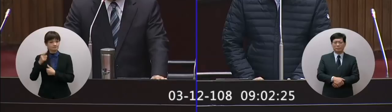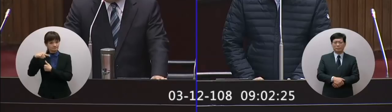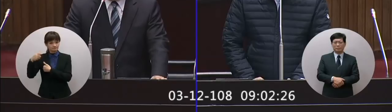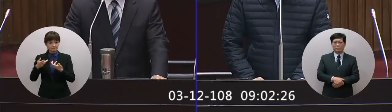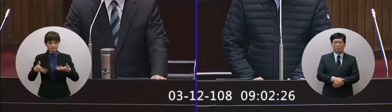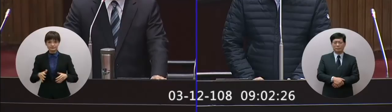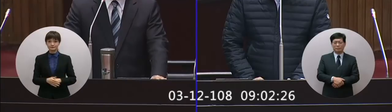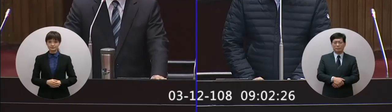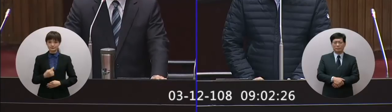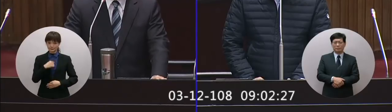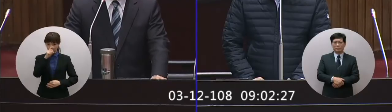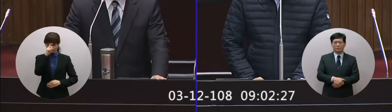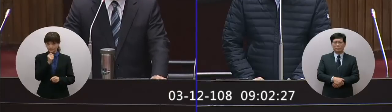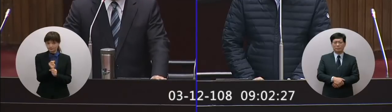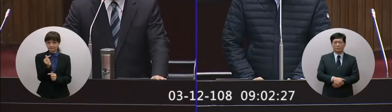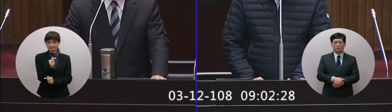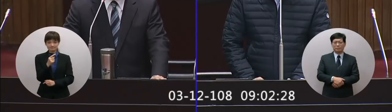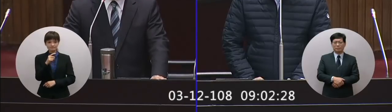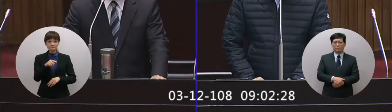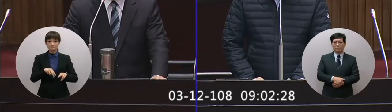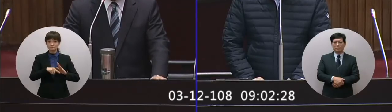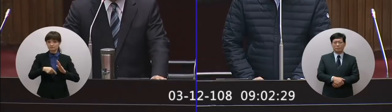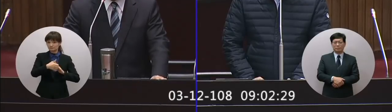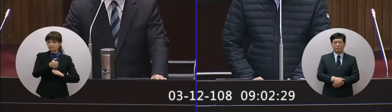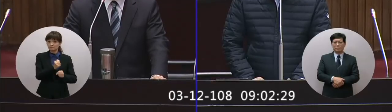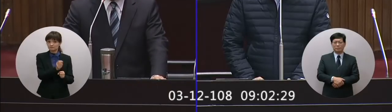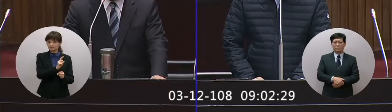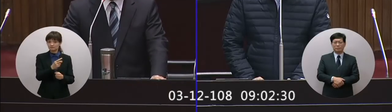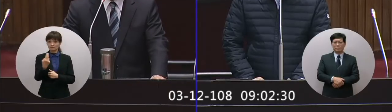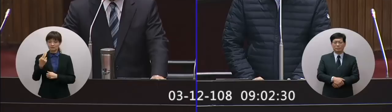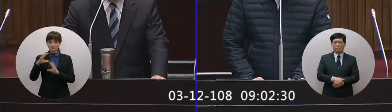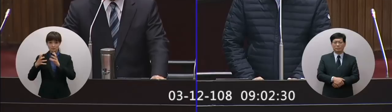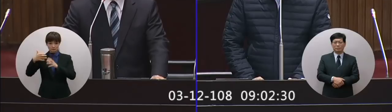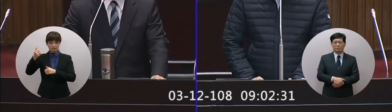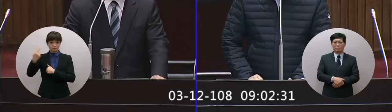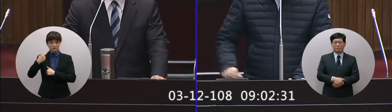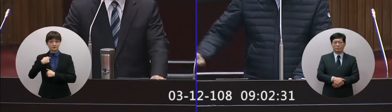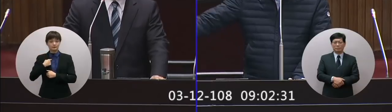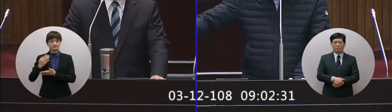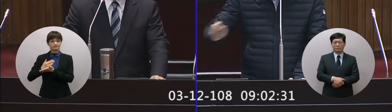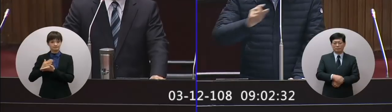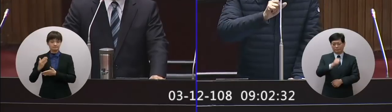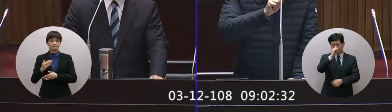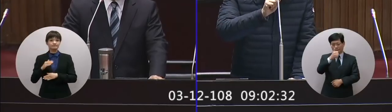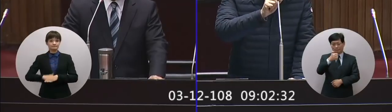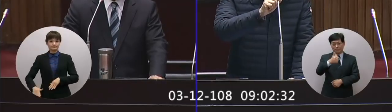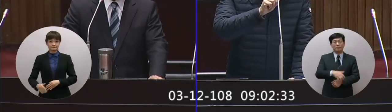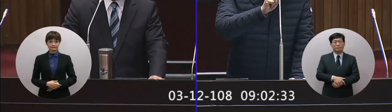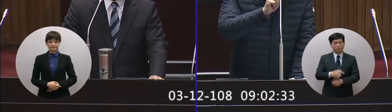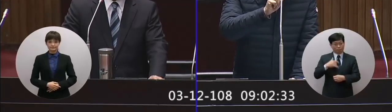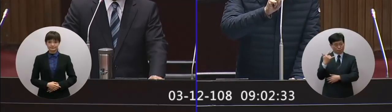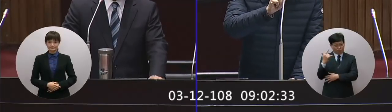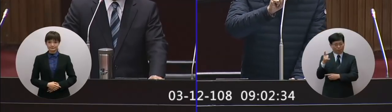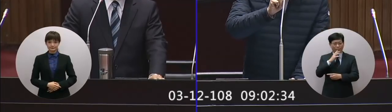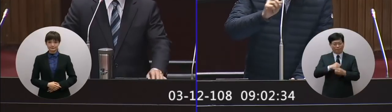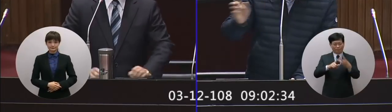望做好。至于院长怎么样做，这个任命我的总统自有评断。 好，谢谢，我们就